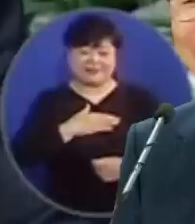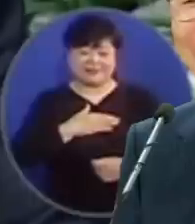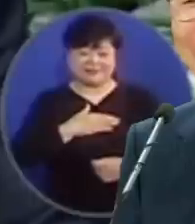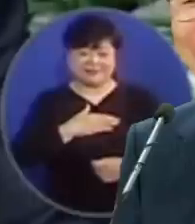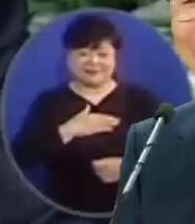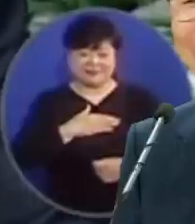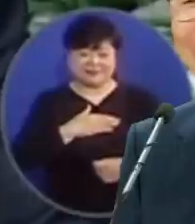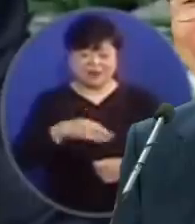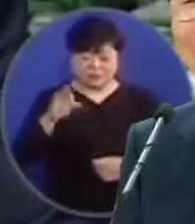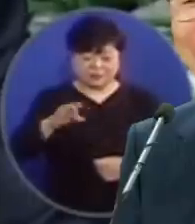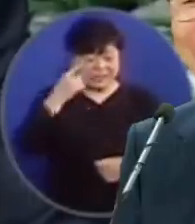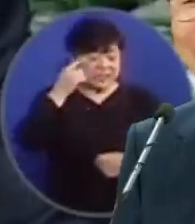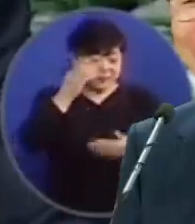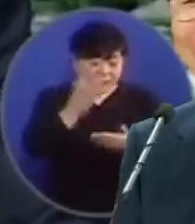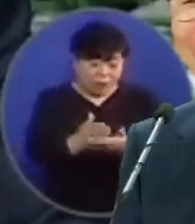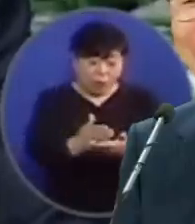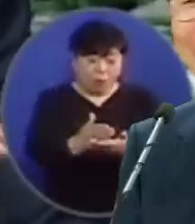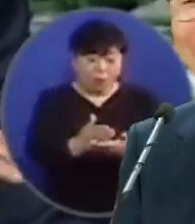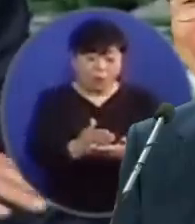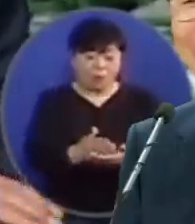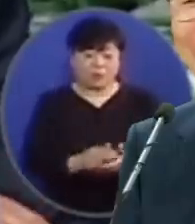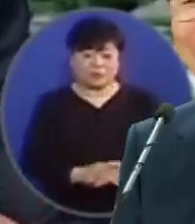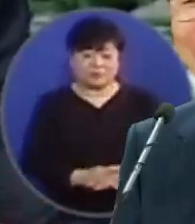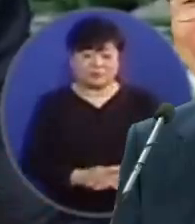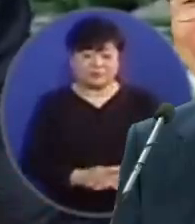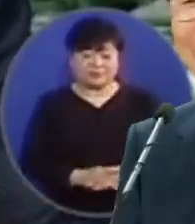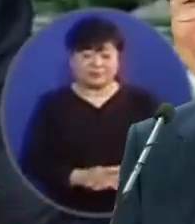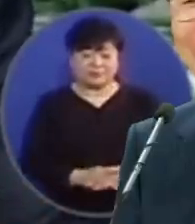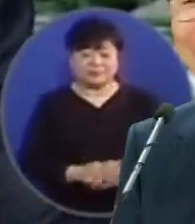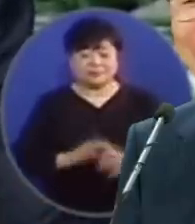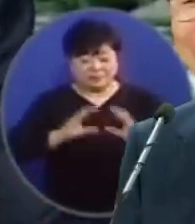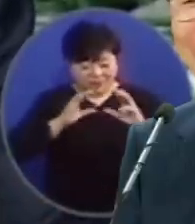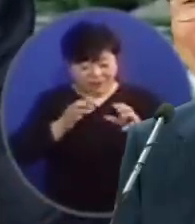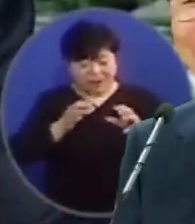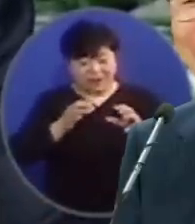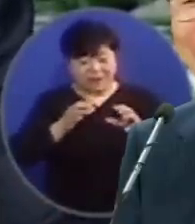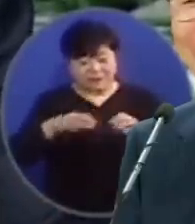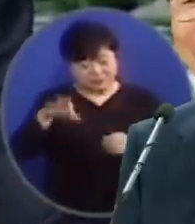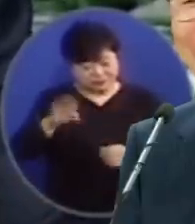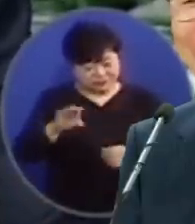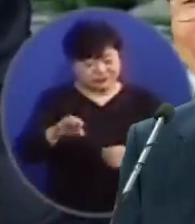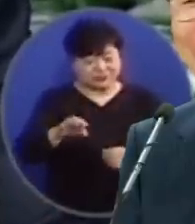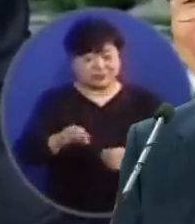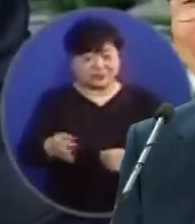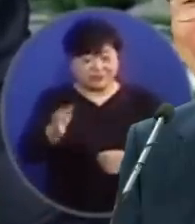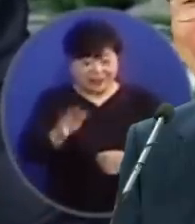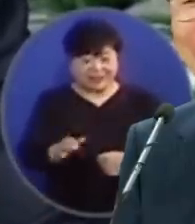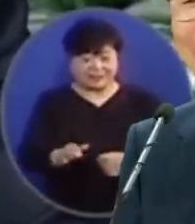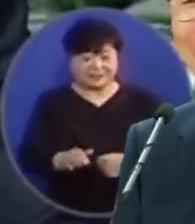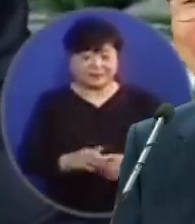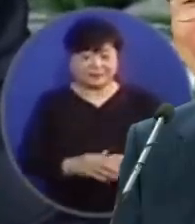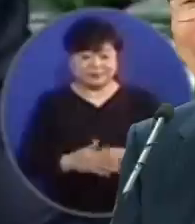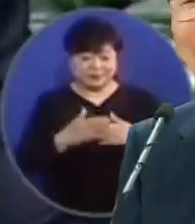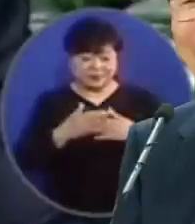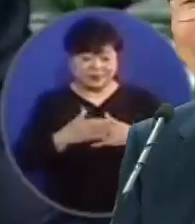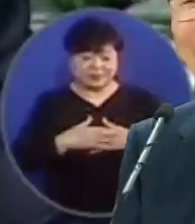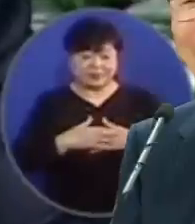별 볼일 없이 생각하지 말라. 물론 너희 나라에서는 네가 별 볼일 없는 사람일 수도 있다.